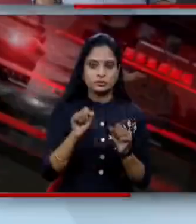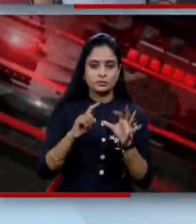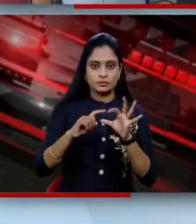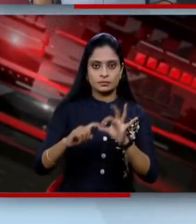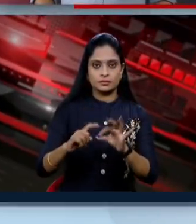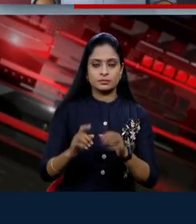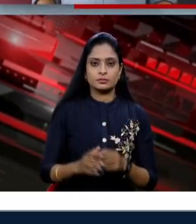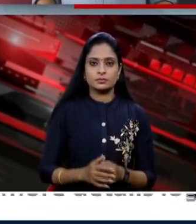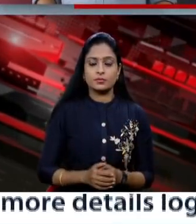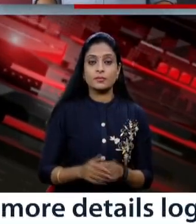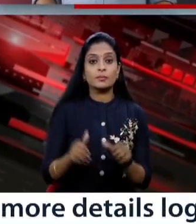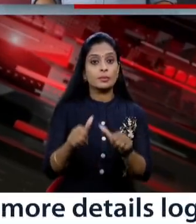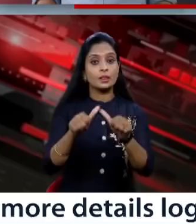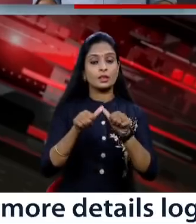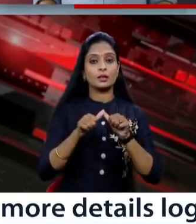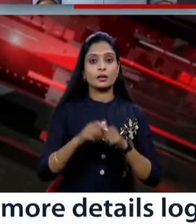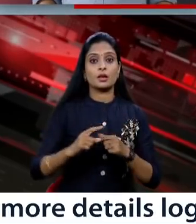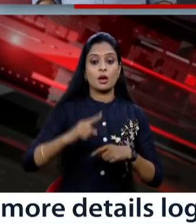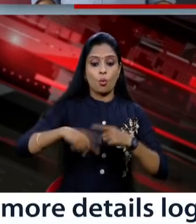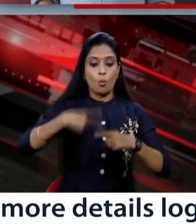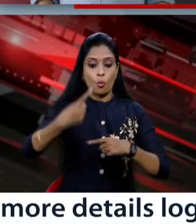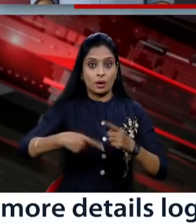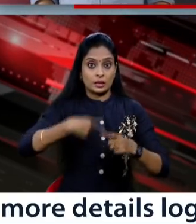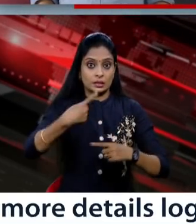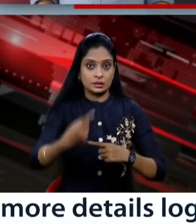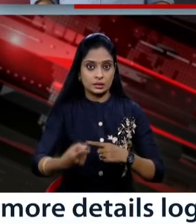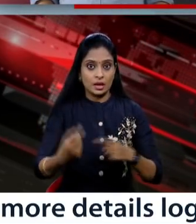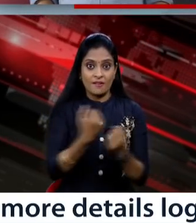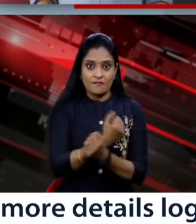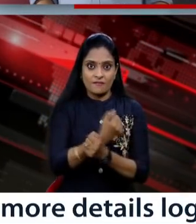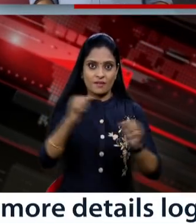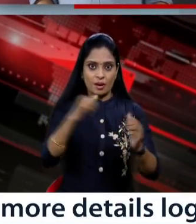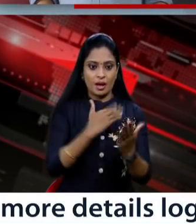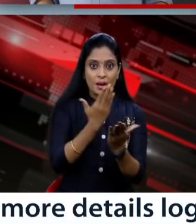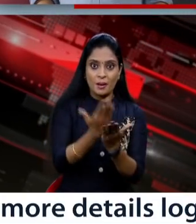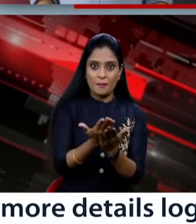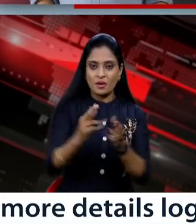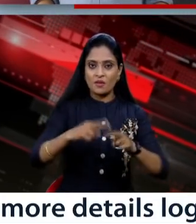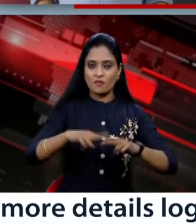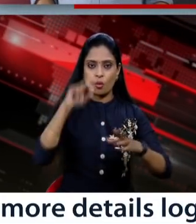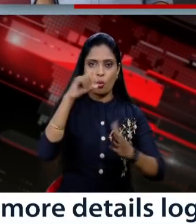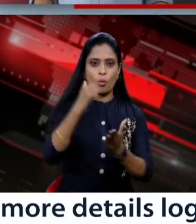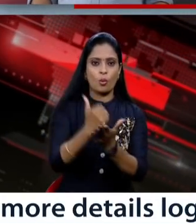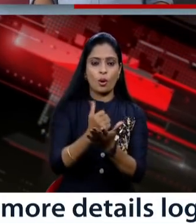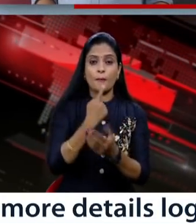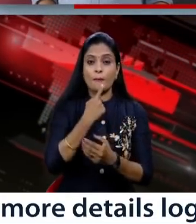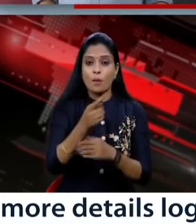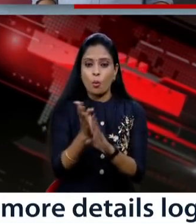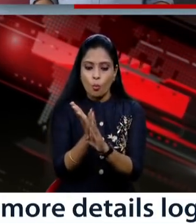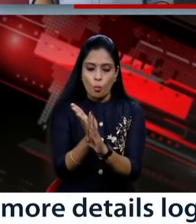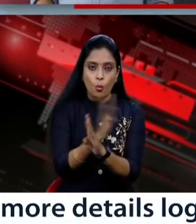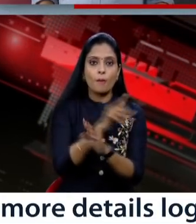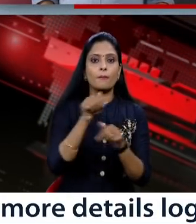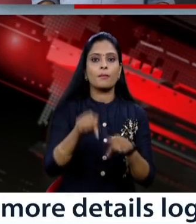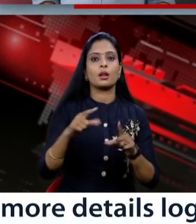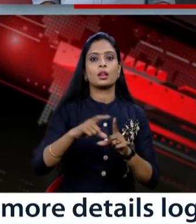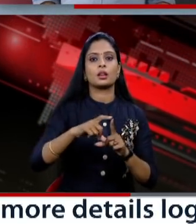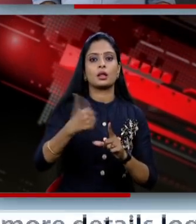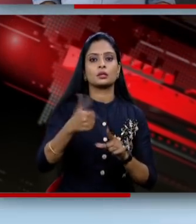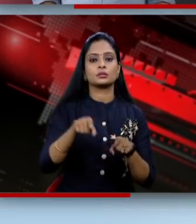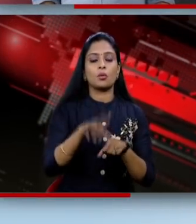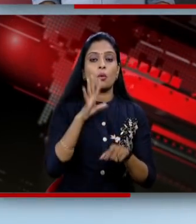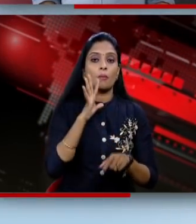ലക്ഷ്മി, മറ്റന്നാൾ മുൻകൂർ ജാമ്യാപേക്ഷയിൽ വിധി പറയാനിരിക്കെയാണ് ബാലചന്ദ്രകുമാർ ഈ നിർണായകമായ ശബ്ദ